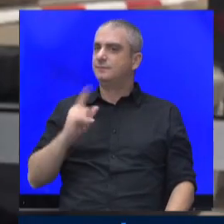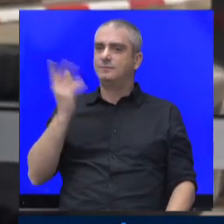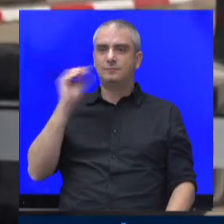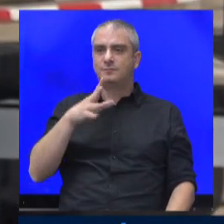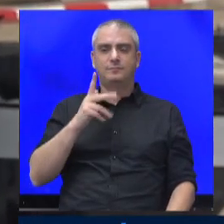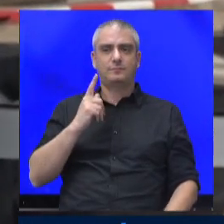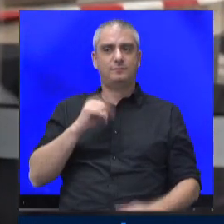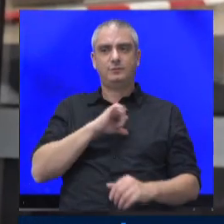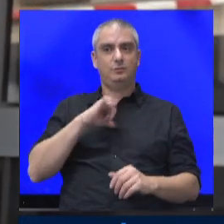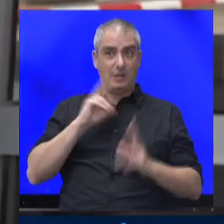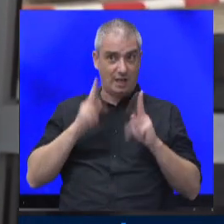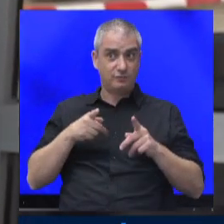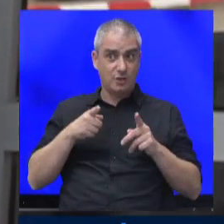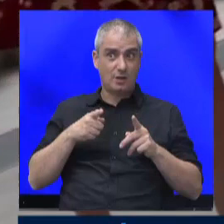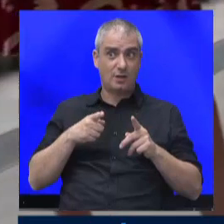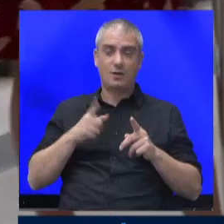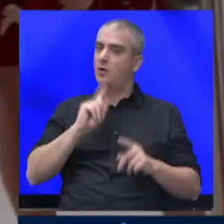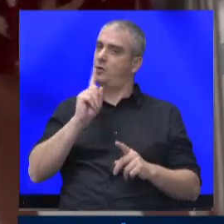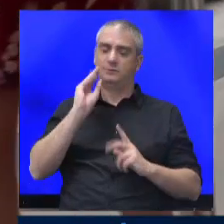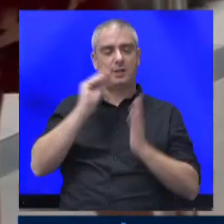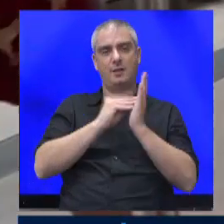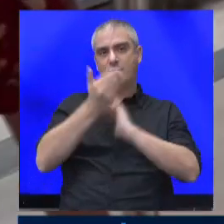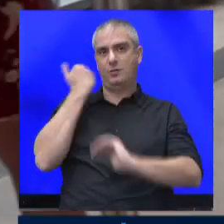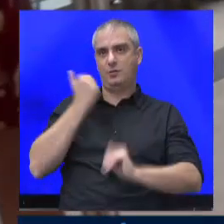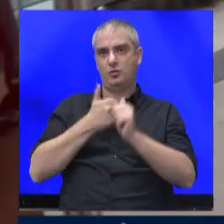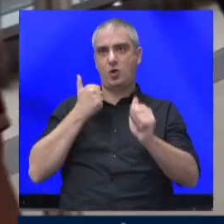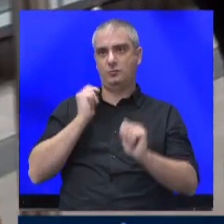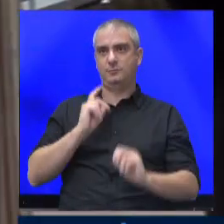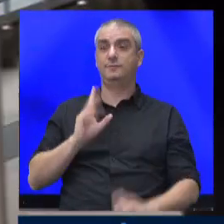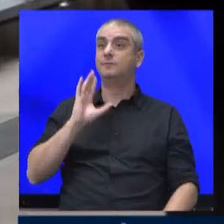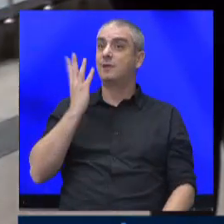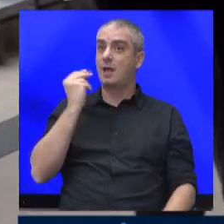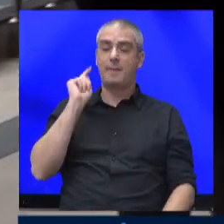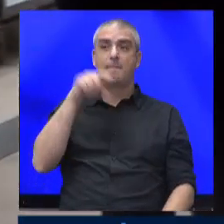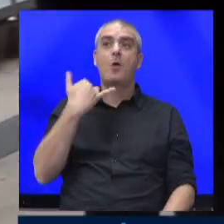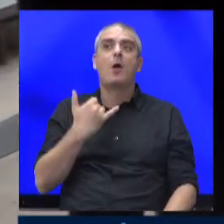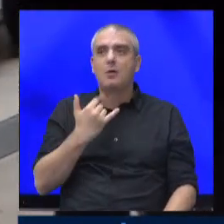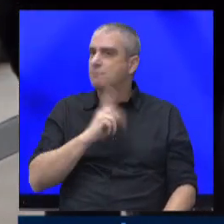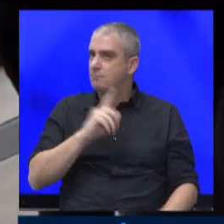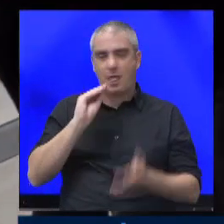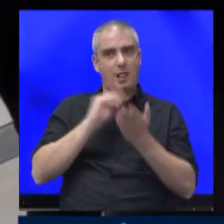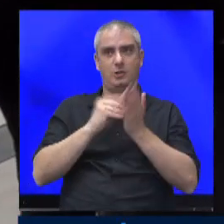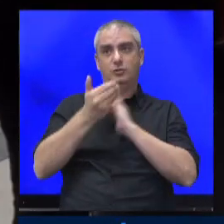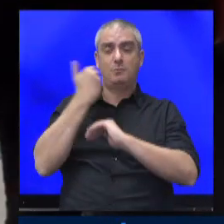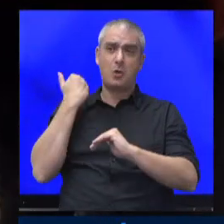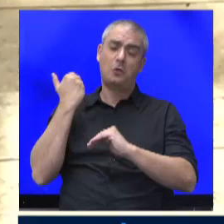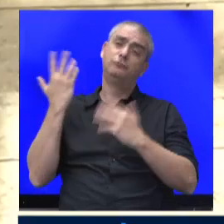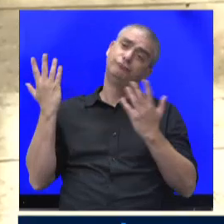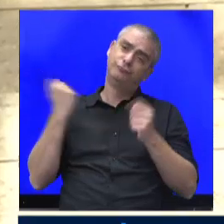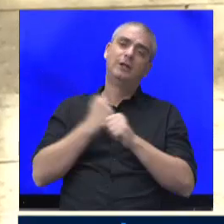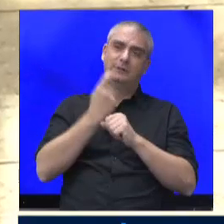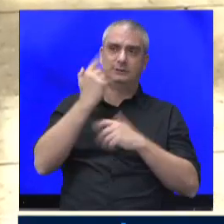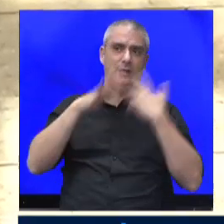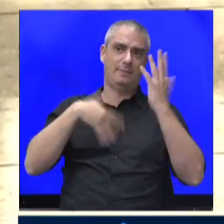אפשרי? לא, צריך לקבוע תור מראש. רבים הגיעו לכאן היום בלי להירשם מראש, מה שיצר קצת בלגן. תשמע, זה